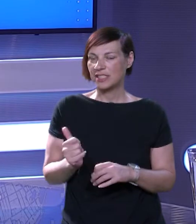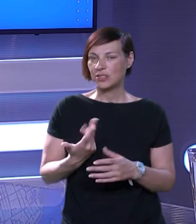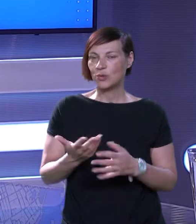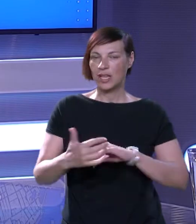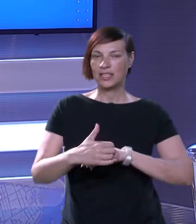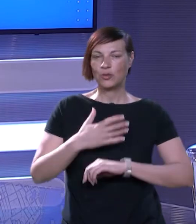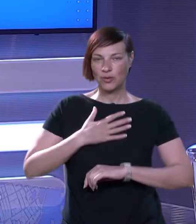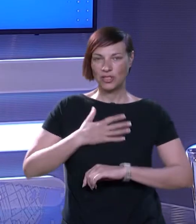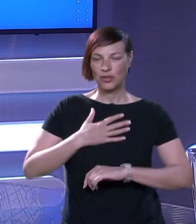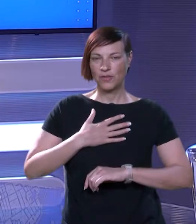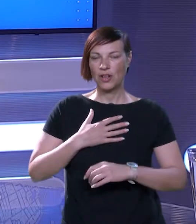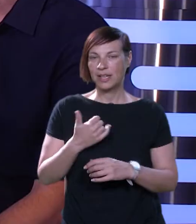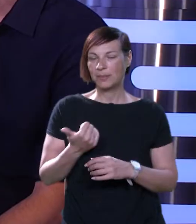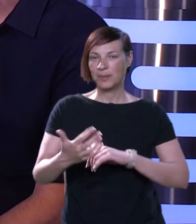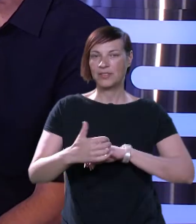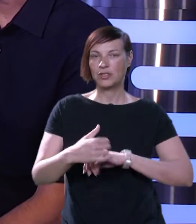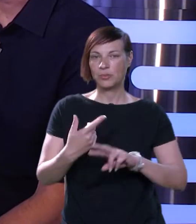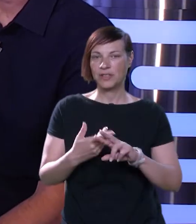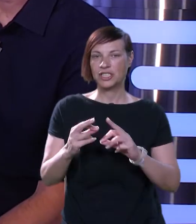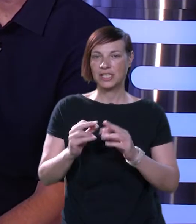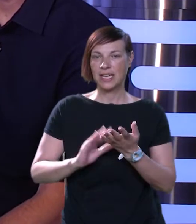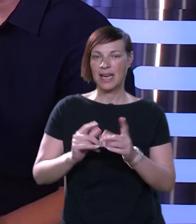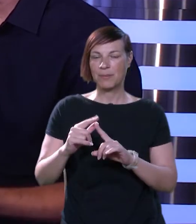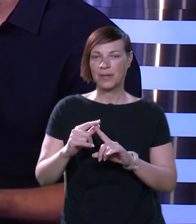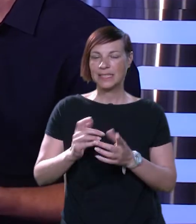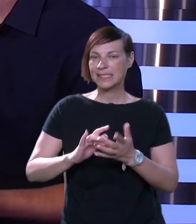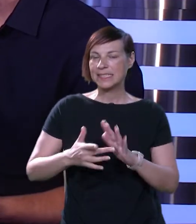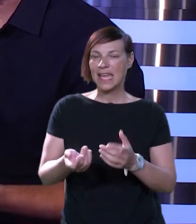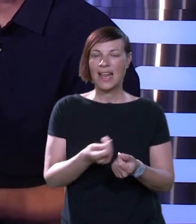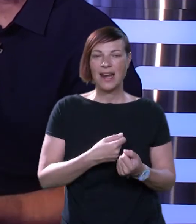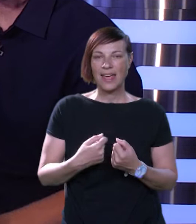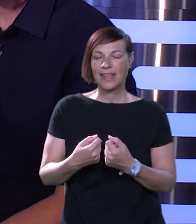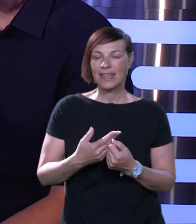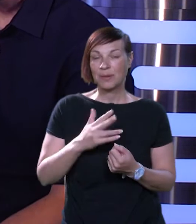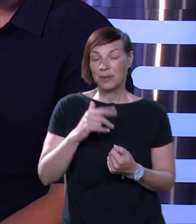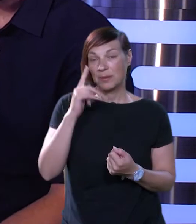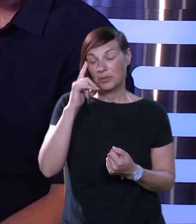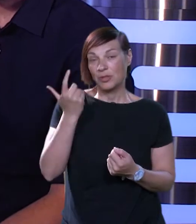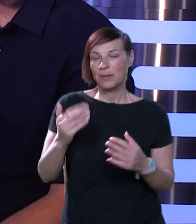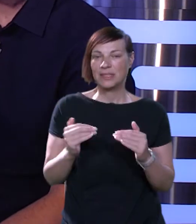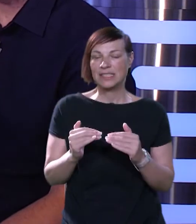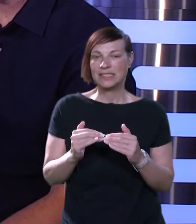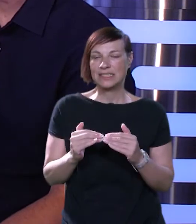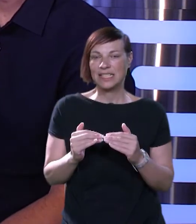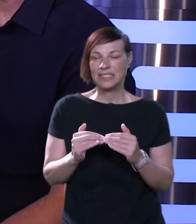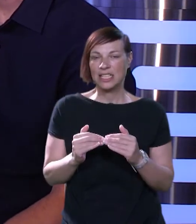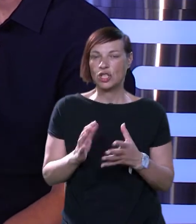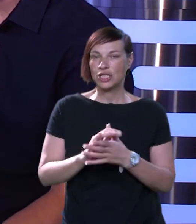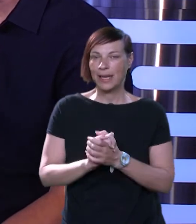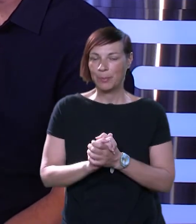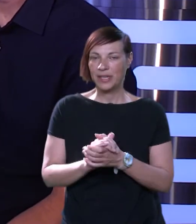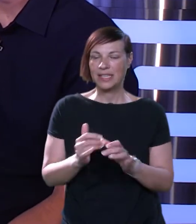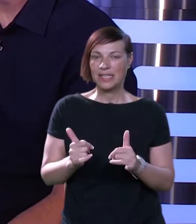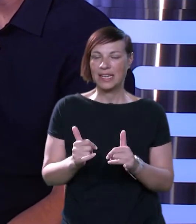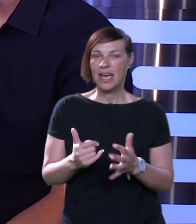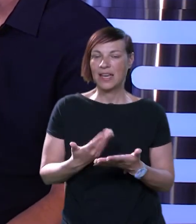Dubrovnik to voli nekako. Tako je, prvi dubrovački Hamlet, ali nekako ta cijela u biti ekipa, ja imam dojam da ste složni, da ste i